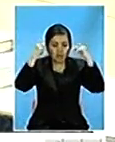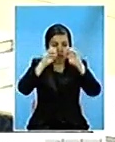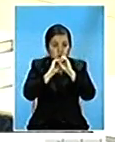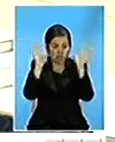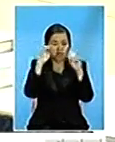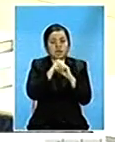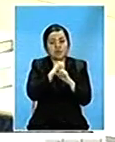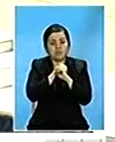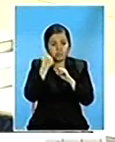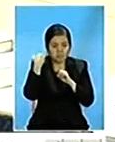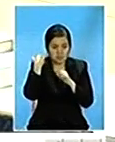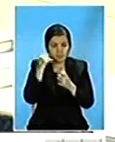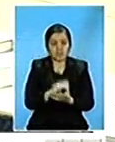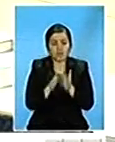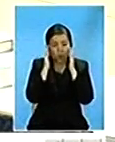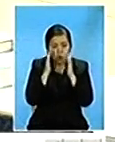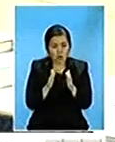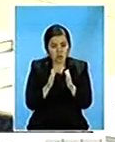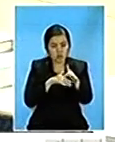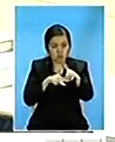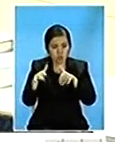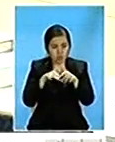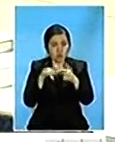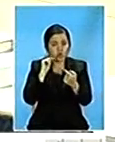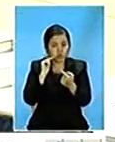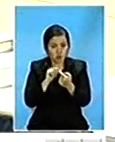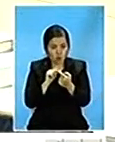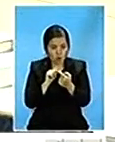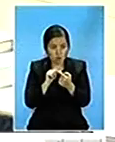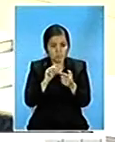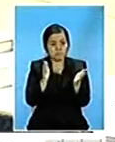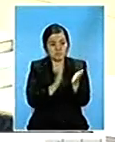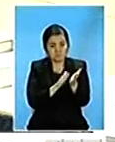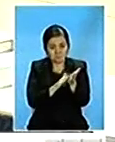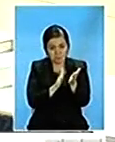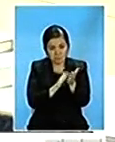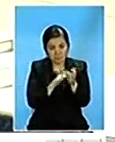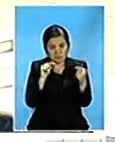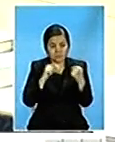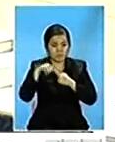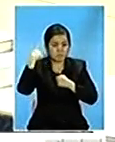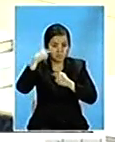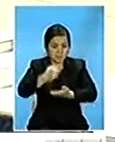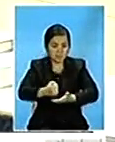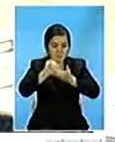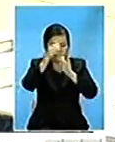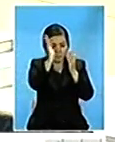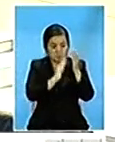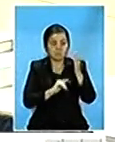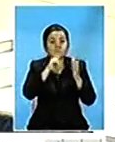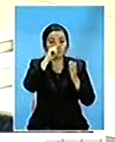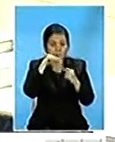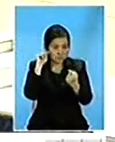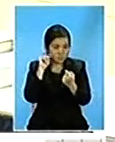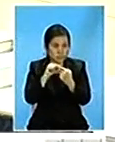ขึ้นแล้วก็คนจะได้สมกับที่ได้ยกย่องว่านารีขี่ม้าขาวมาช่วยพัฒน